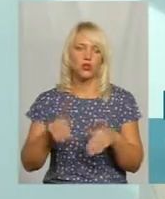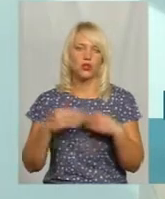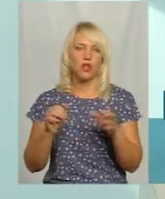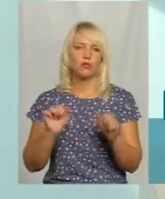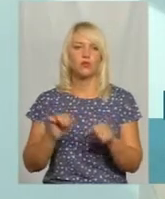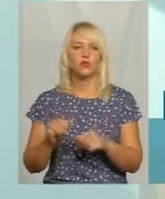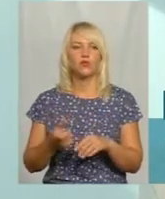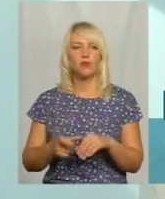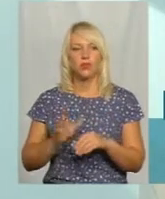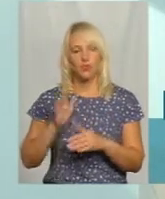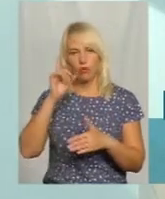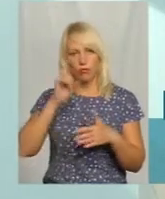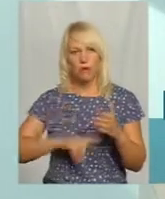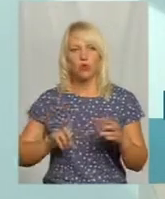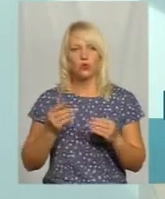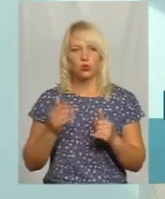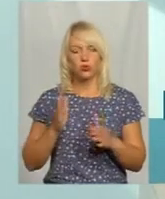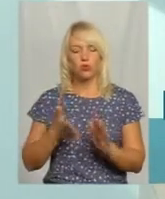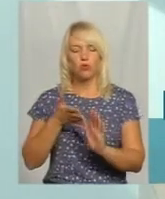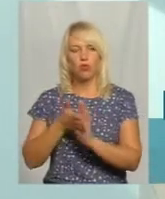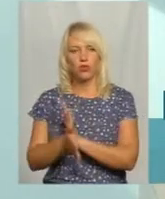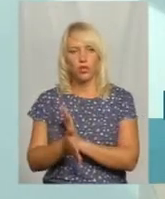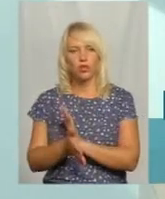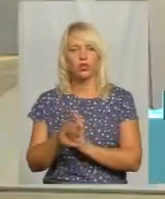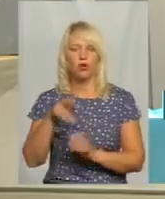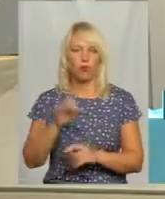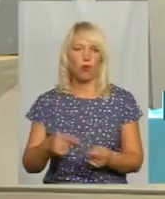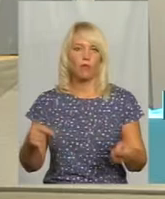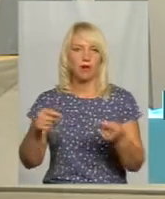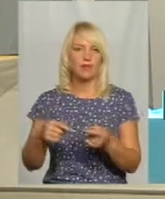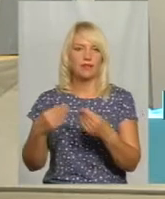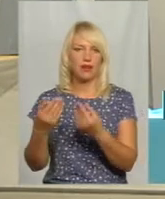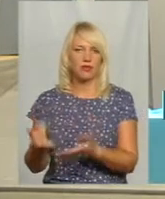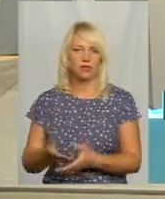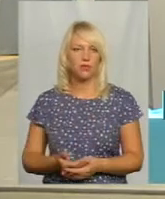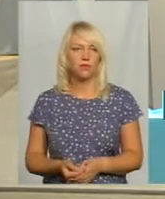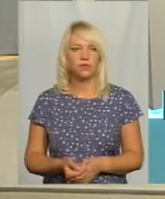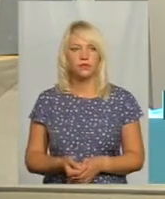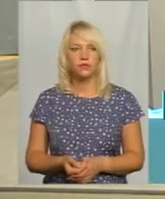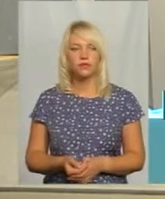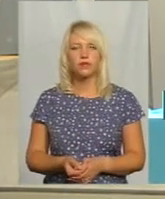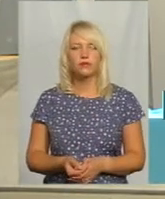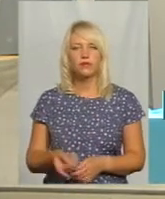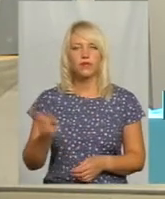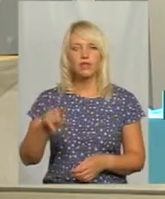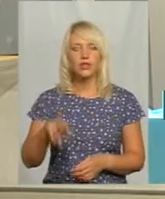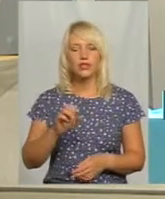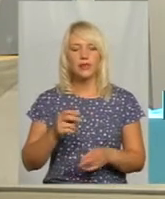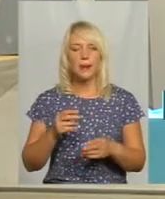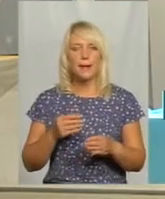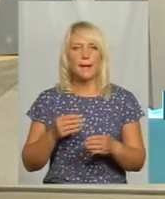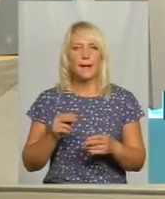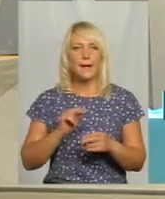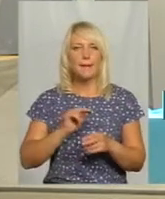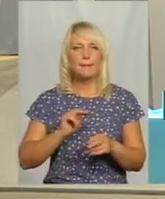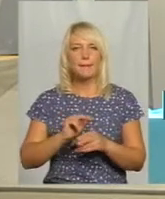можливість більш бути певним, що кошти будуть потрачені по призначенню. А все ж таки з методичними